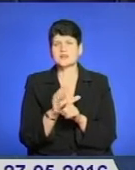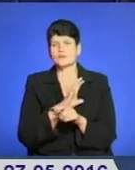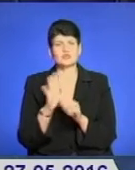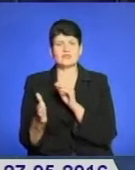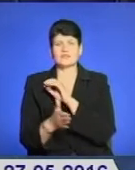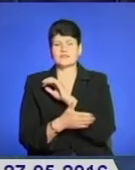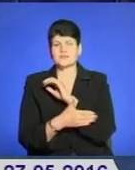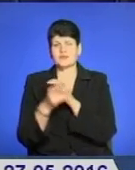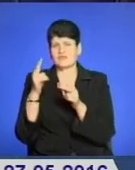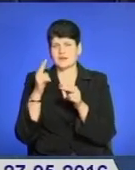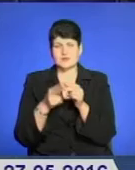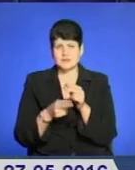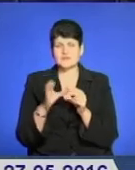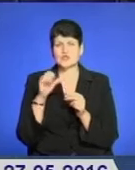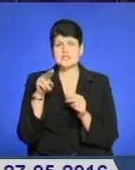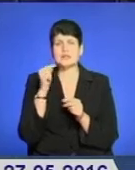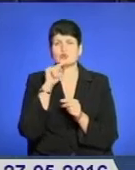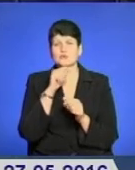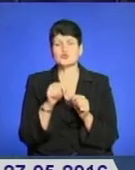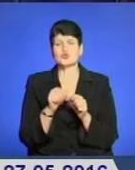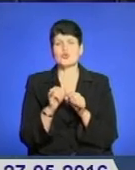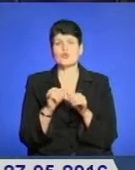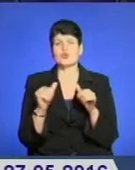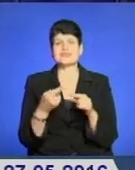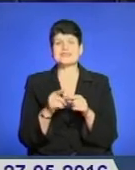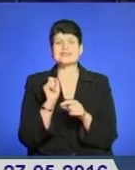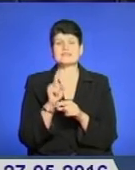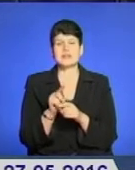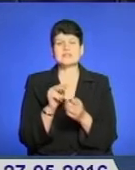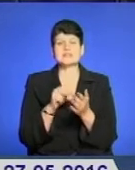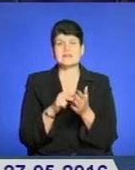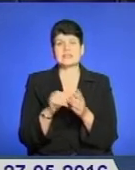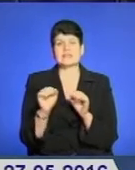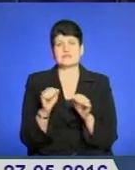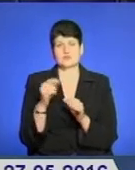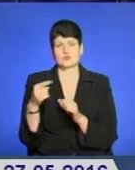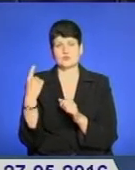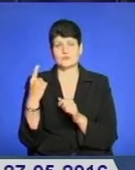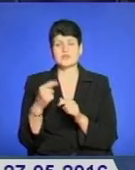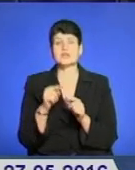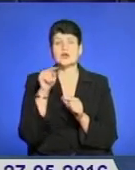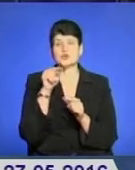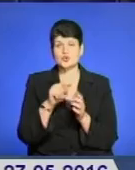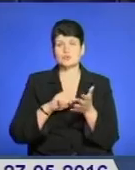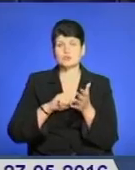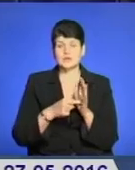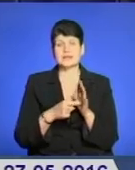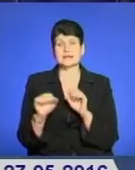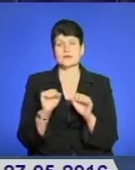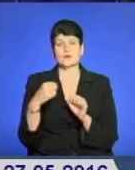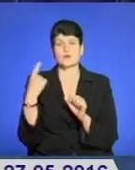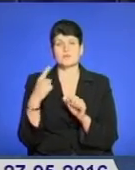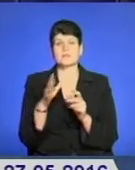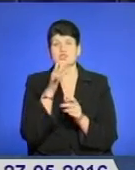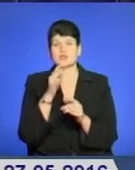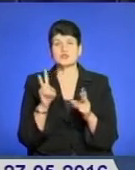у соціально-економічному розвитку. Таке завдання ставить перед собою керівництво Тернопільщини. На цьому, зокрема, наголошував очільник краю під час